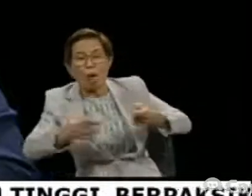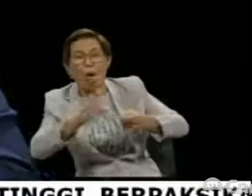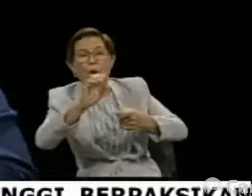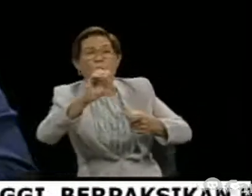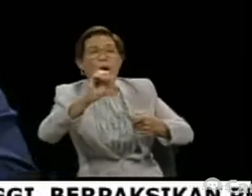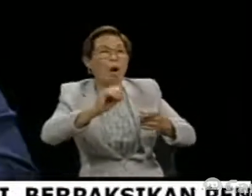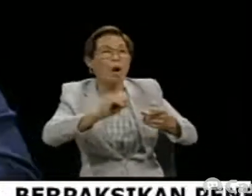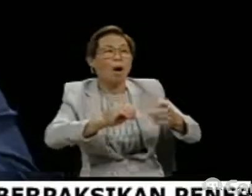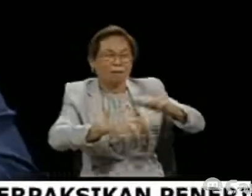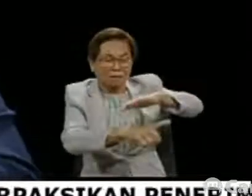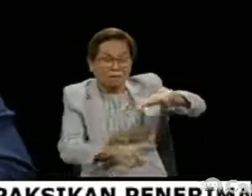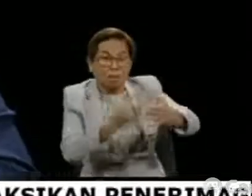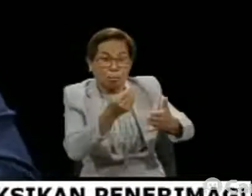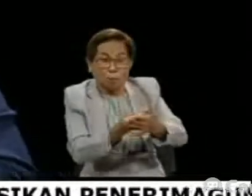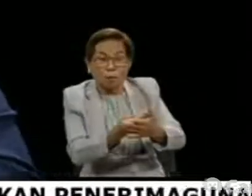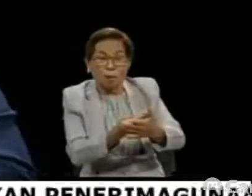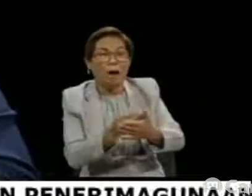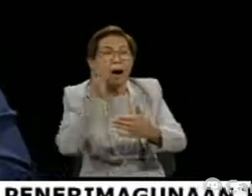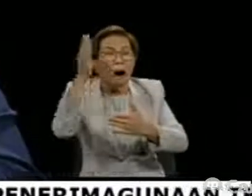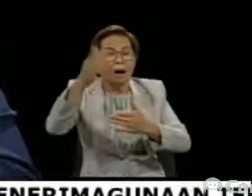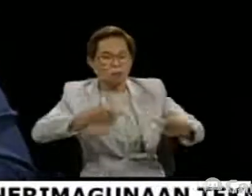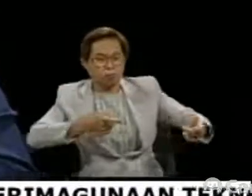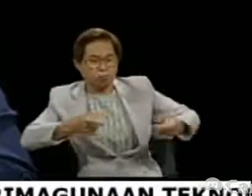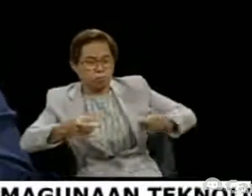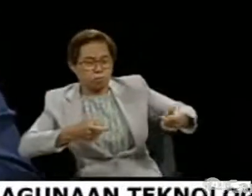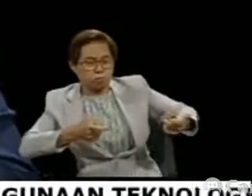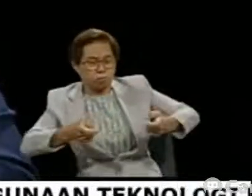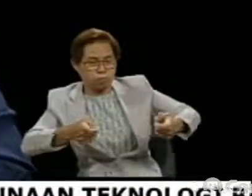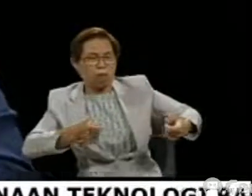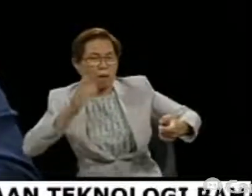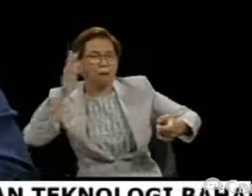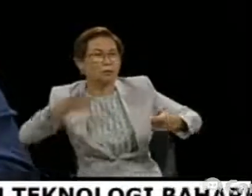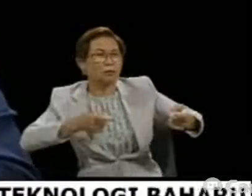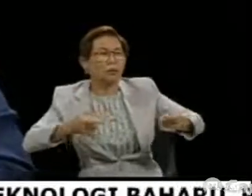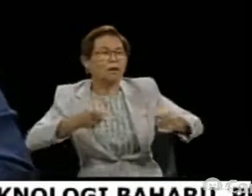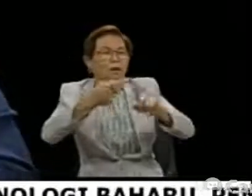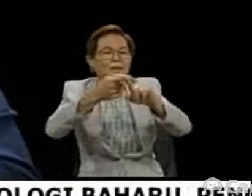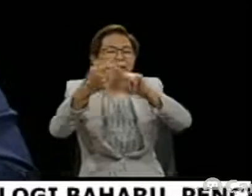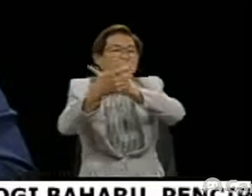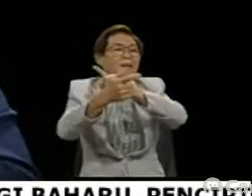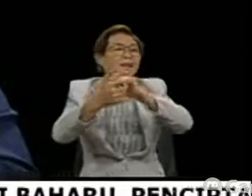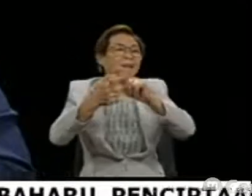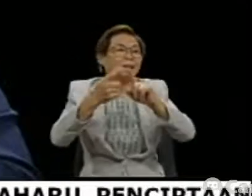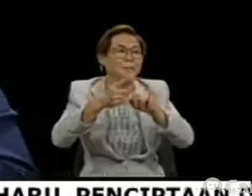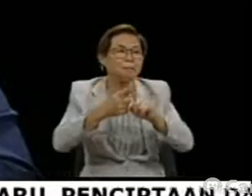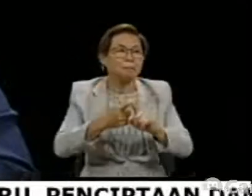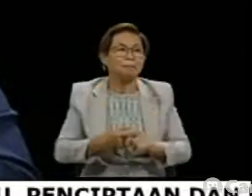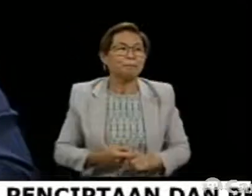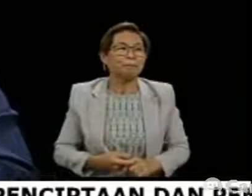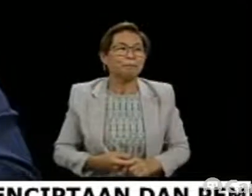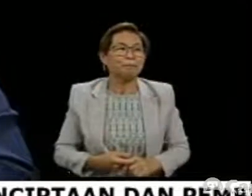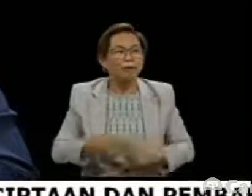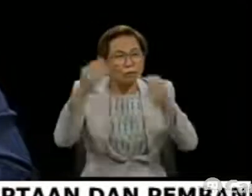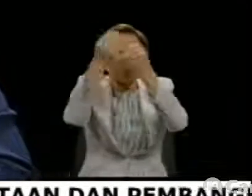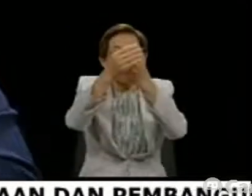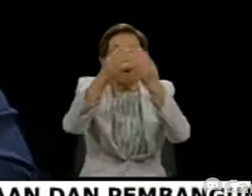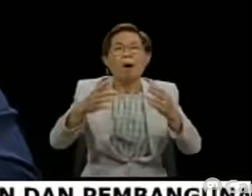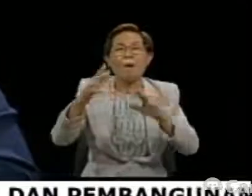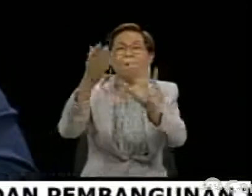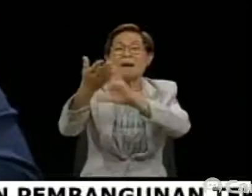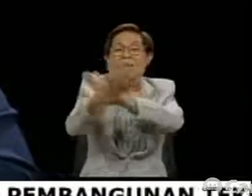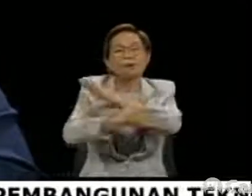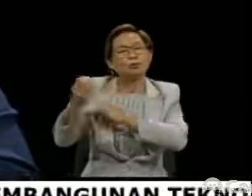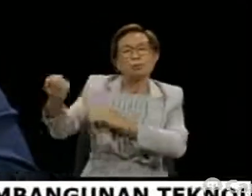uteri pada masa depannya akan dilaksanakan secara terkawal Dia berasal So itu yang baik Tenggara telah memberi harga pengalaman koneksi telah